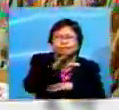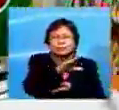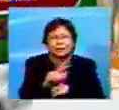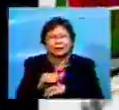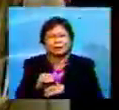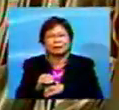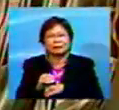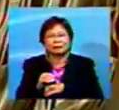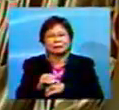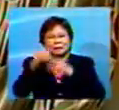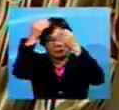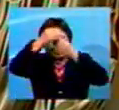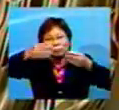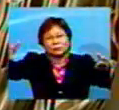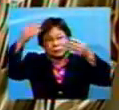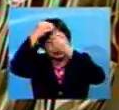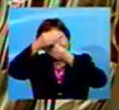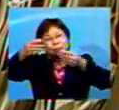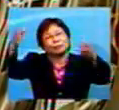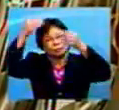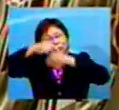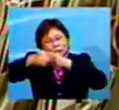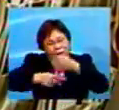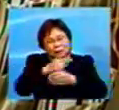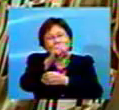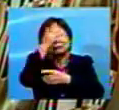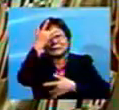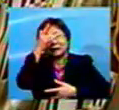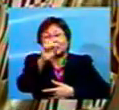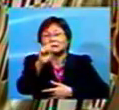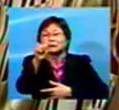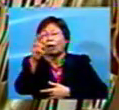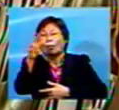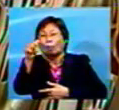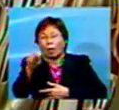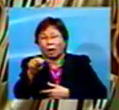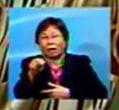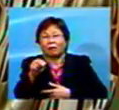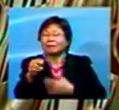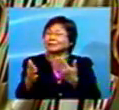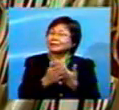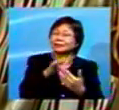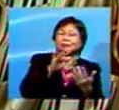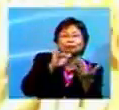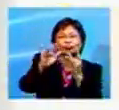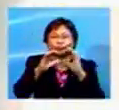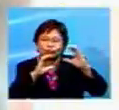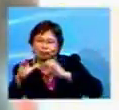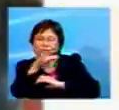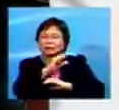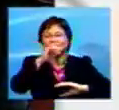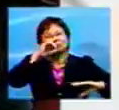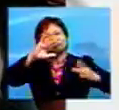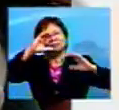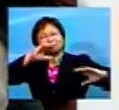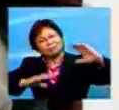Dan informasi atau maklumat yang disampaikan adalah berbentuk interaktif dan animated. Pihak